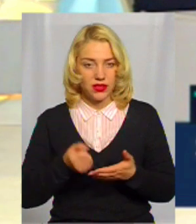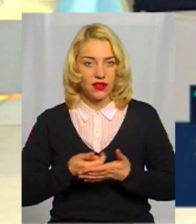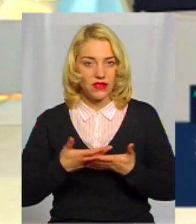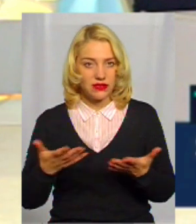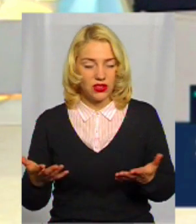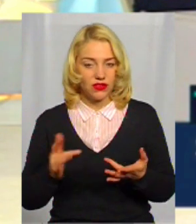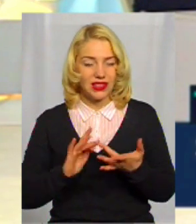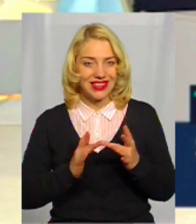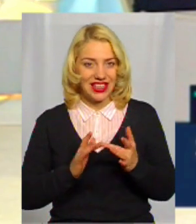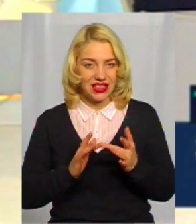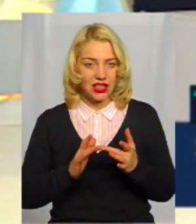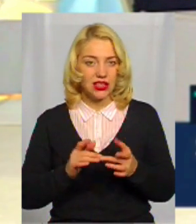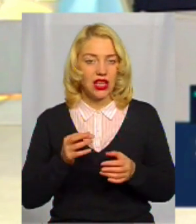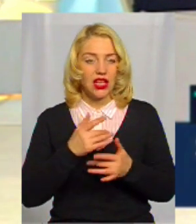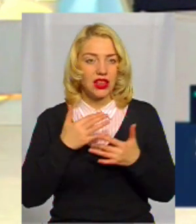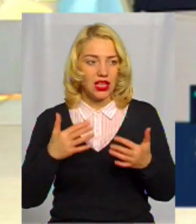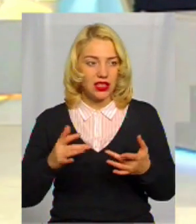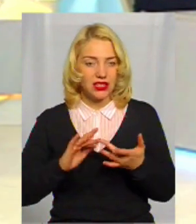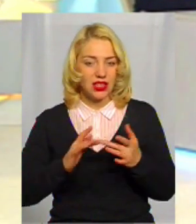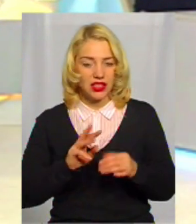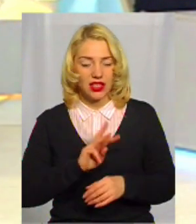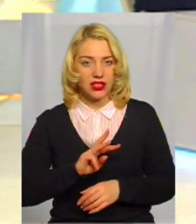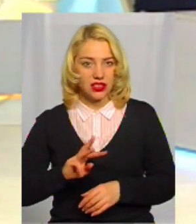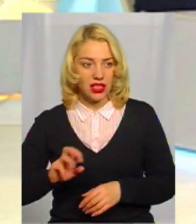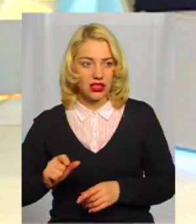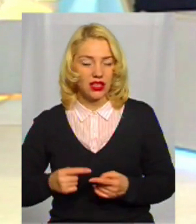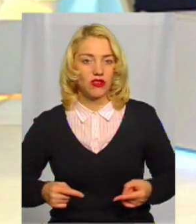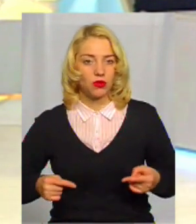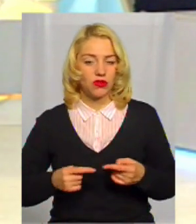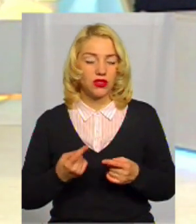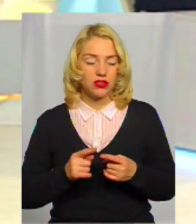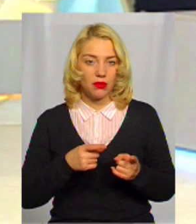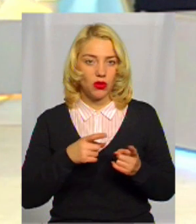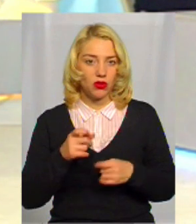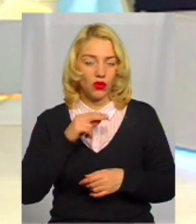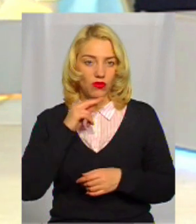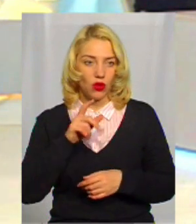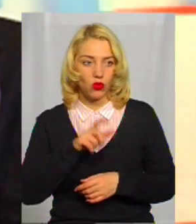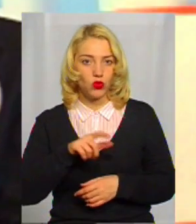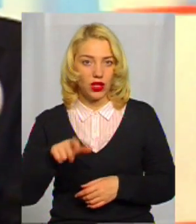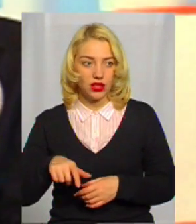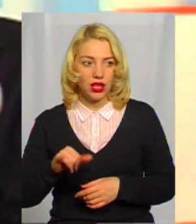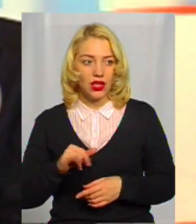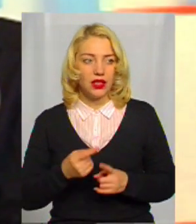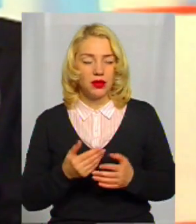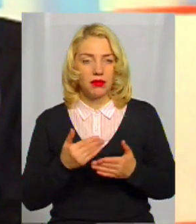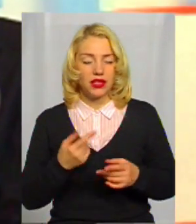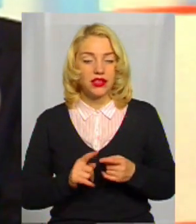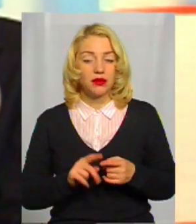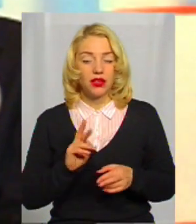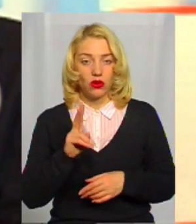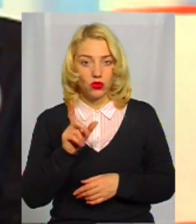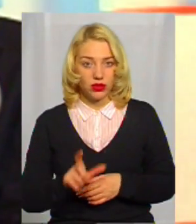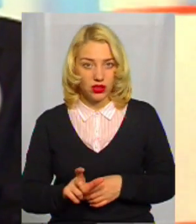в інтернет-мережах, на різних інтернет-сайтах, відповідно, це привертає увагу людей. І перед тим, як